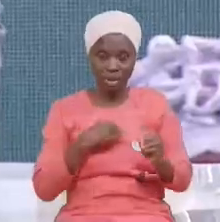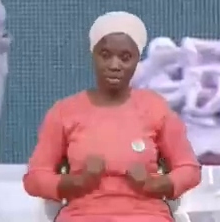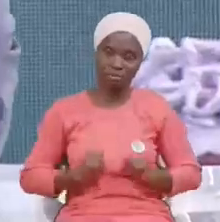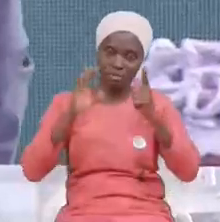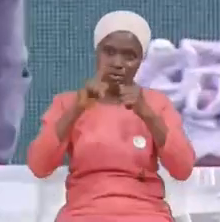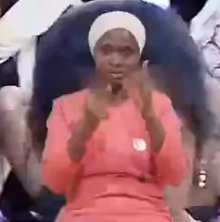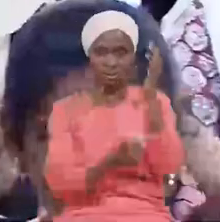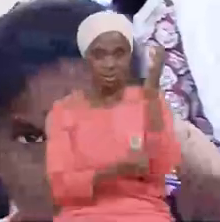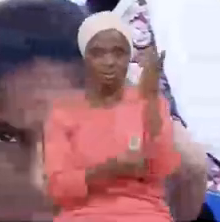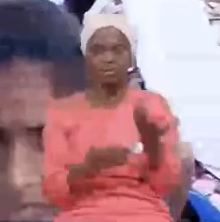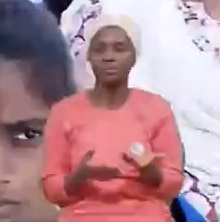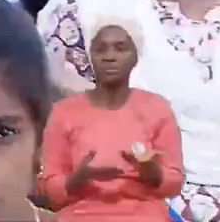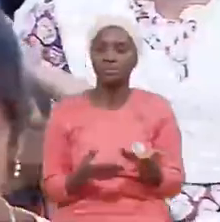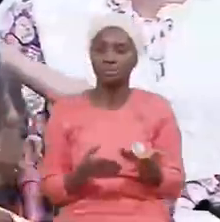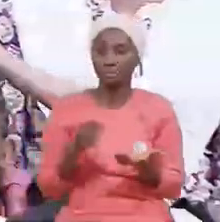tentation,